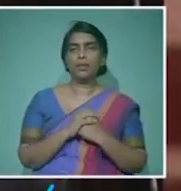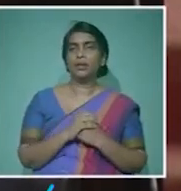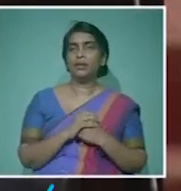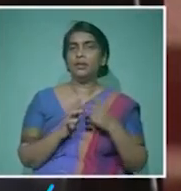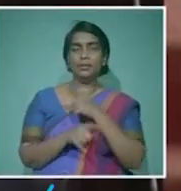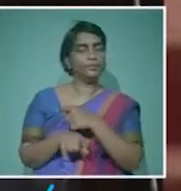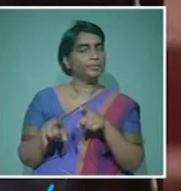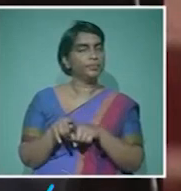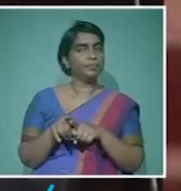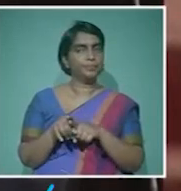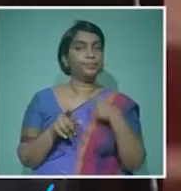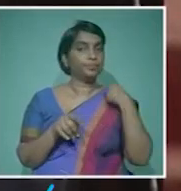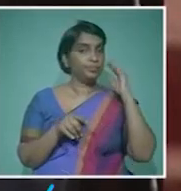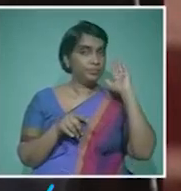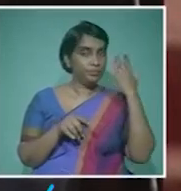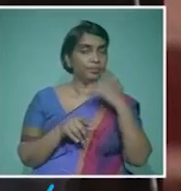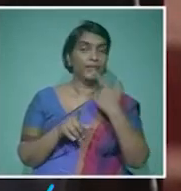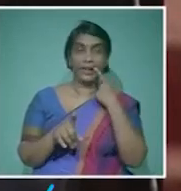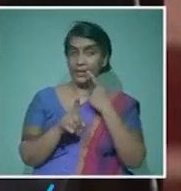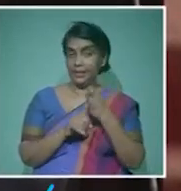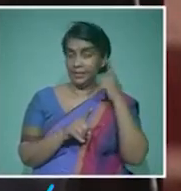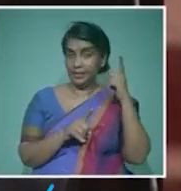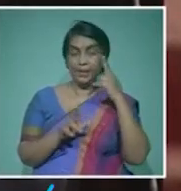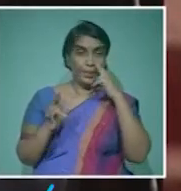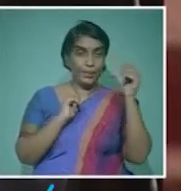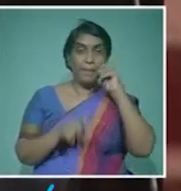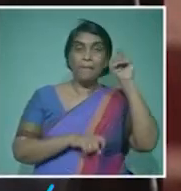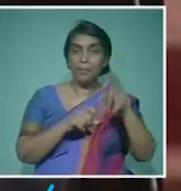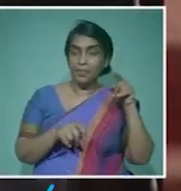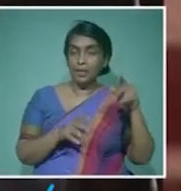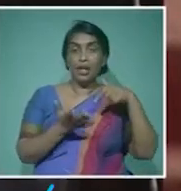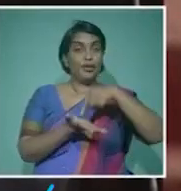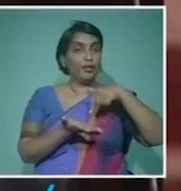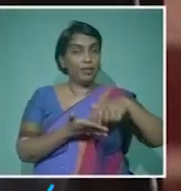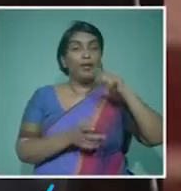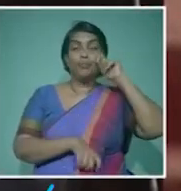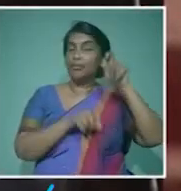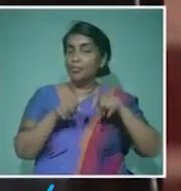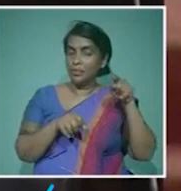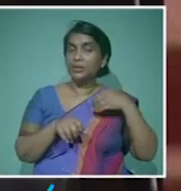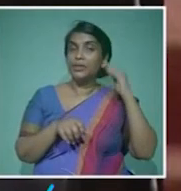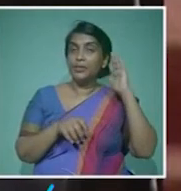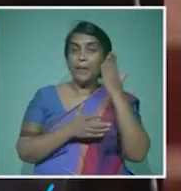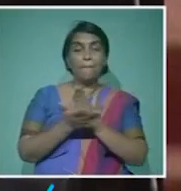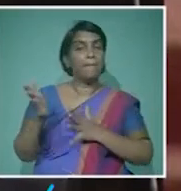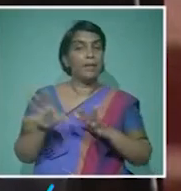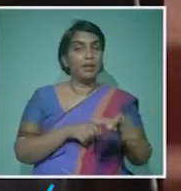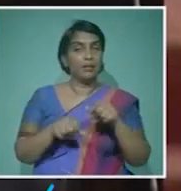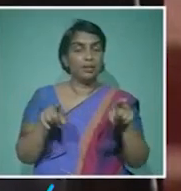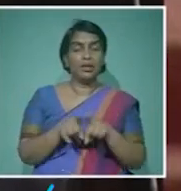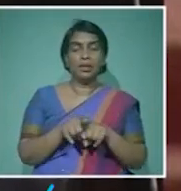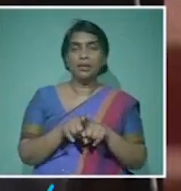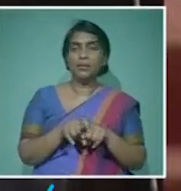ගෙන උතුරු විශේෂයෙන්ම උඩරට ප්‍රදේශවල ජනතාවටත් නාගරික ජනතාවටත් ඒ වගේම විශේෂයෙන් බේකර් හිමියන්ටත්